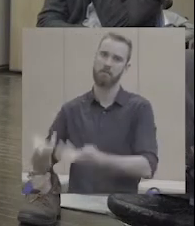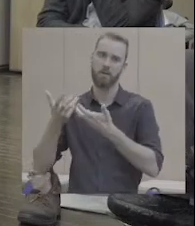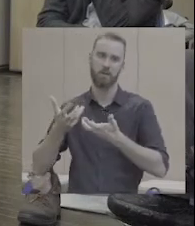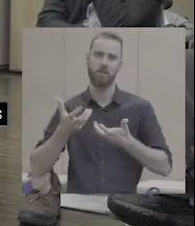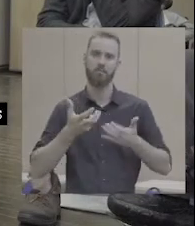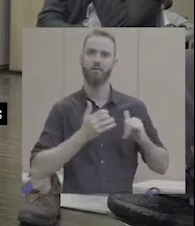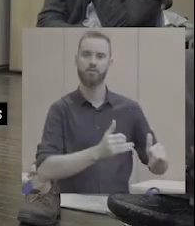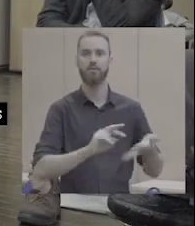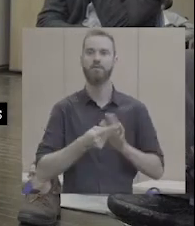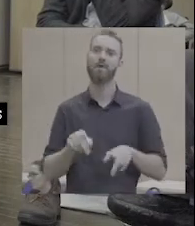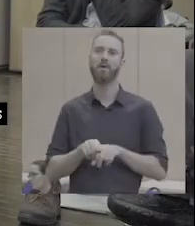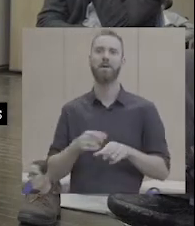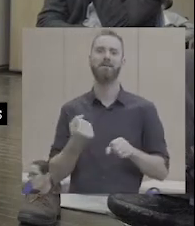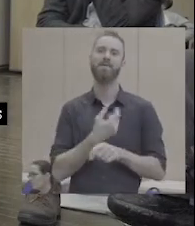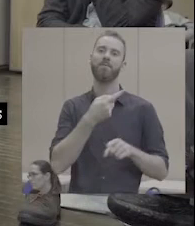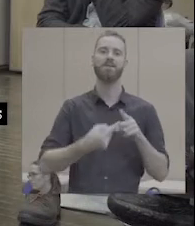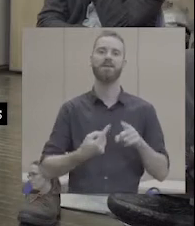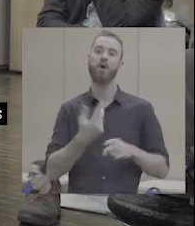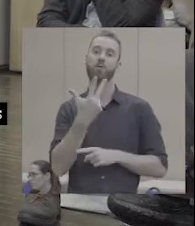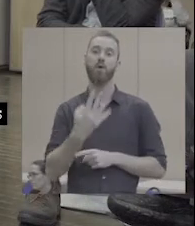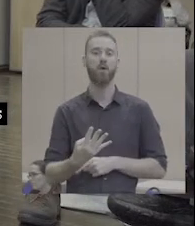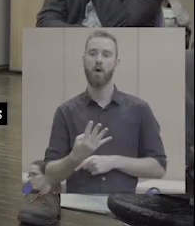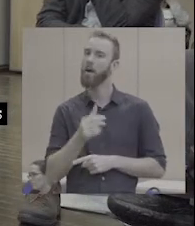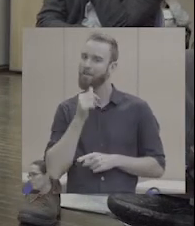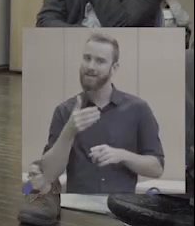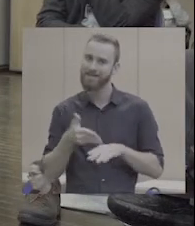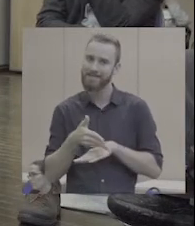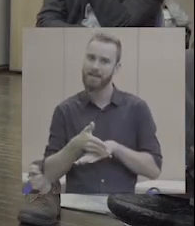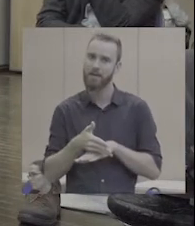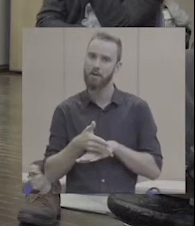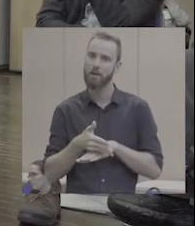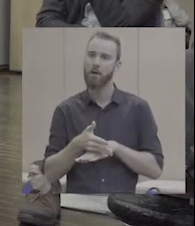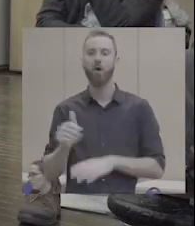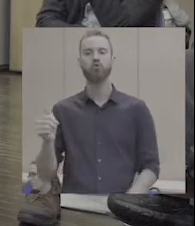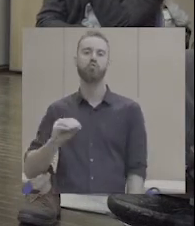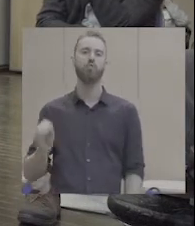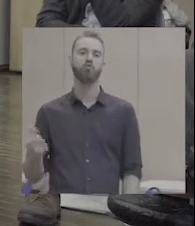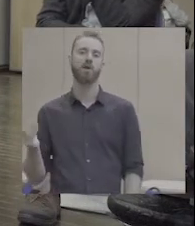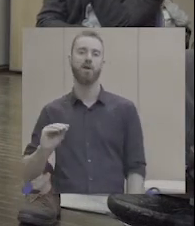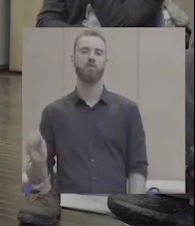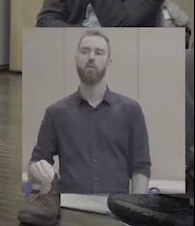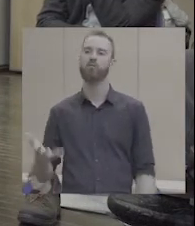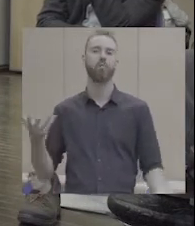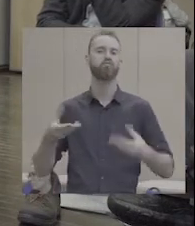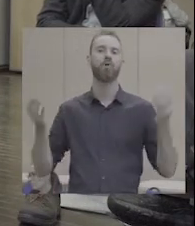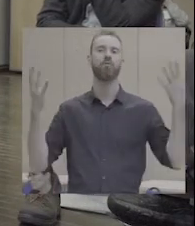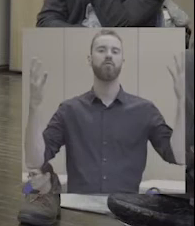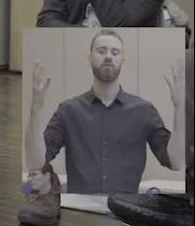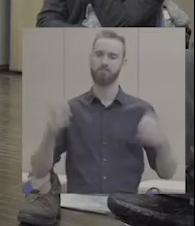celle-là. Si on fait la moitié des choses ou 3/4 des choses inaccessibles, puis on se dit, ah, on va faire un petit 10 % 15 % ça va être tout est